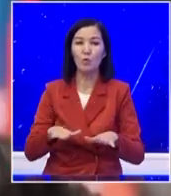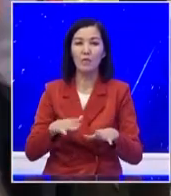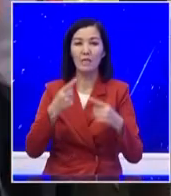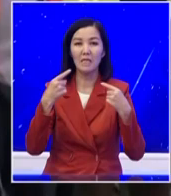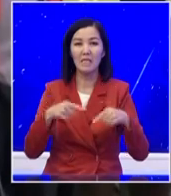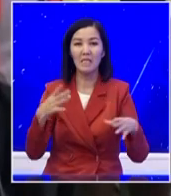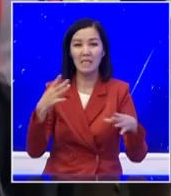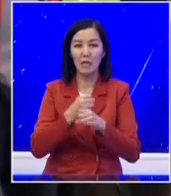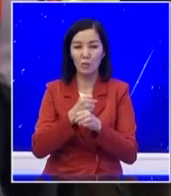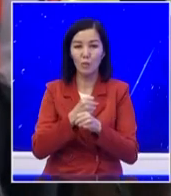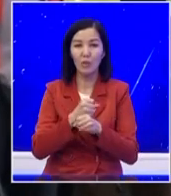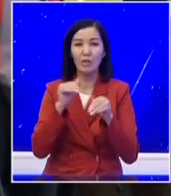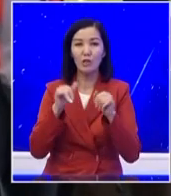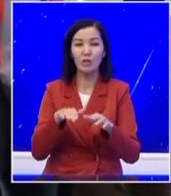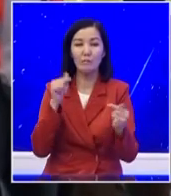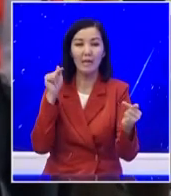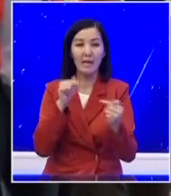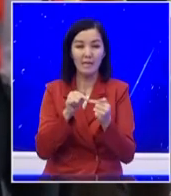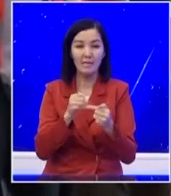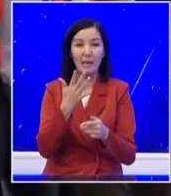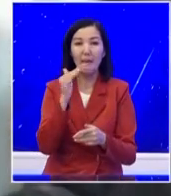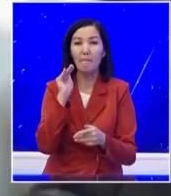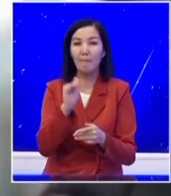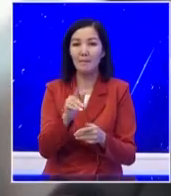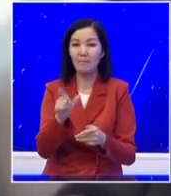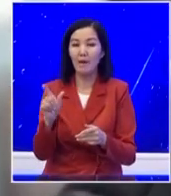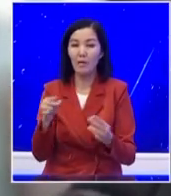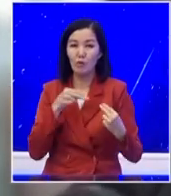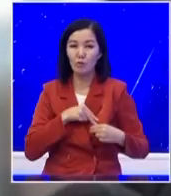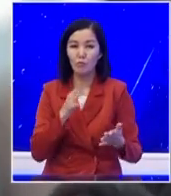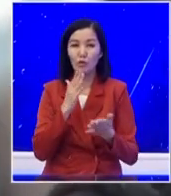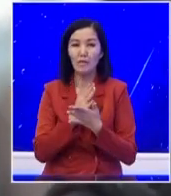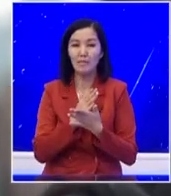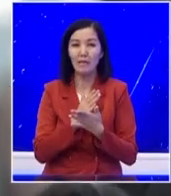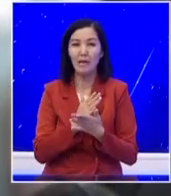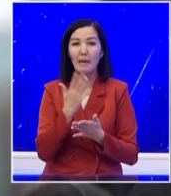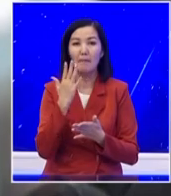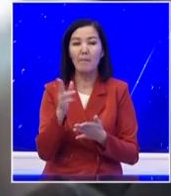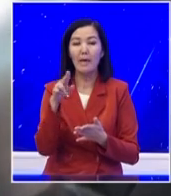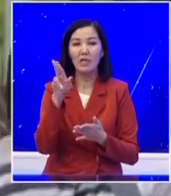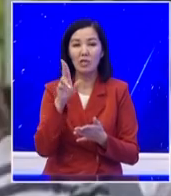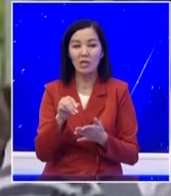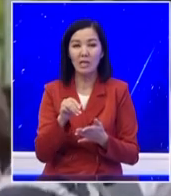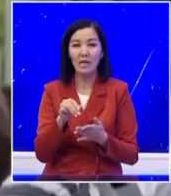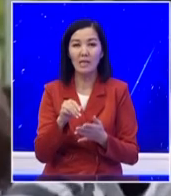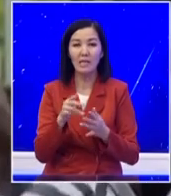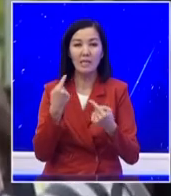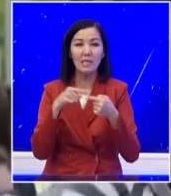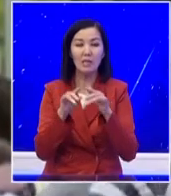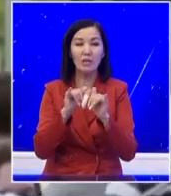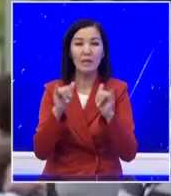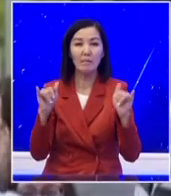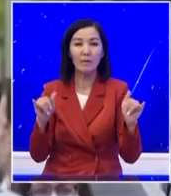қарсы. Бүгінде Nokia компаниясында 5000-нан астам адам жұмыс істейді. 5G технологиясы қарқынды дамып келе